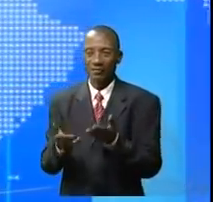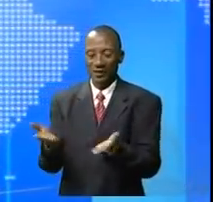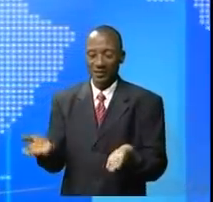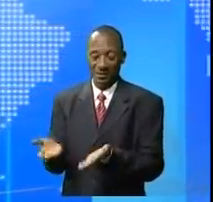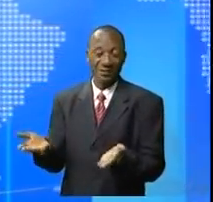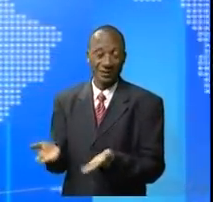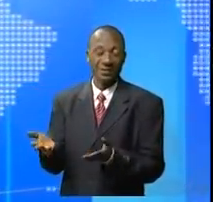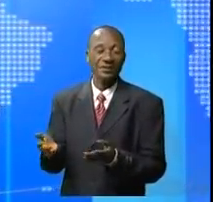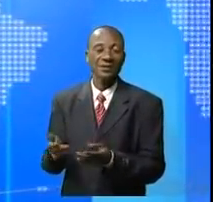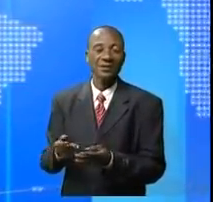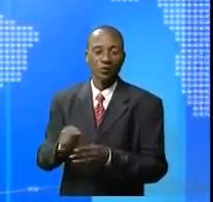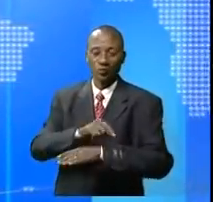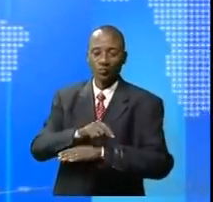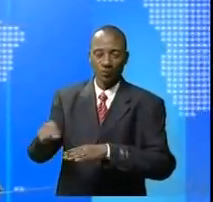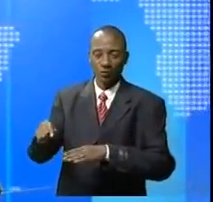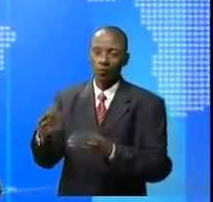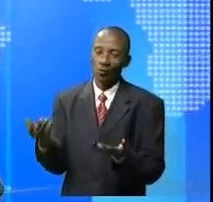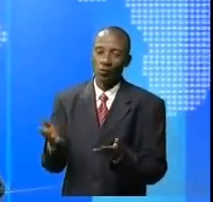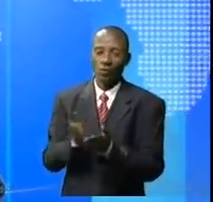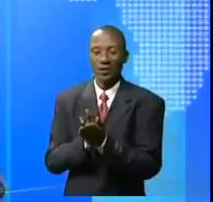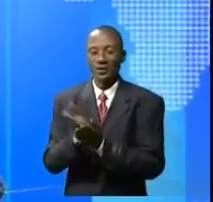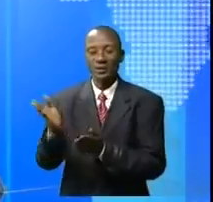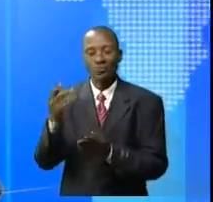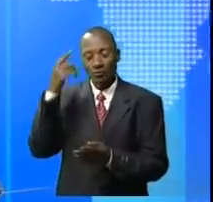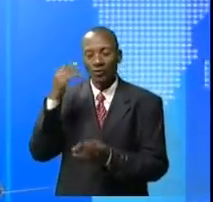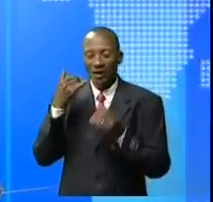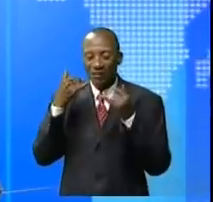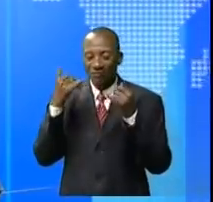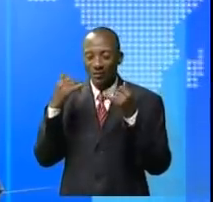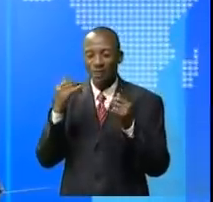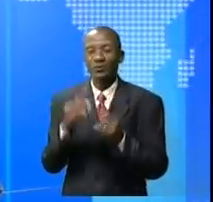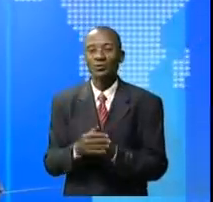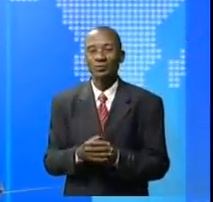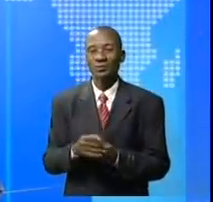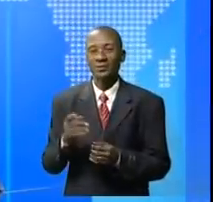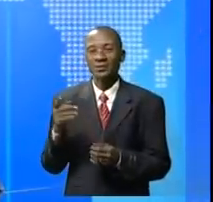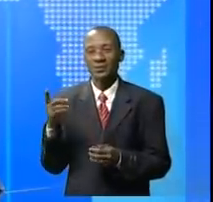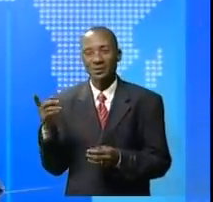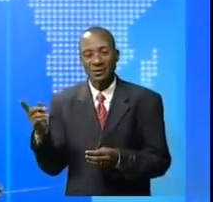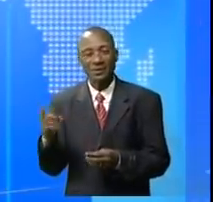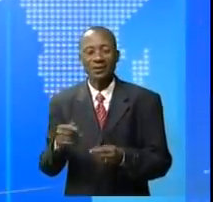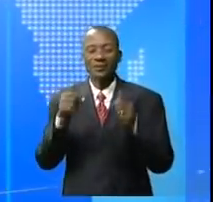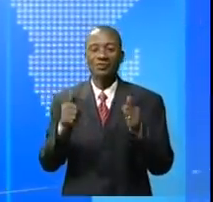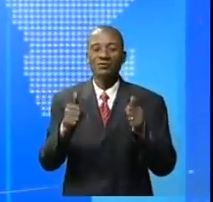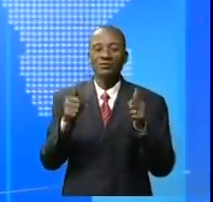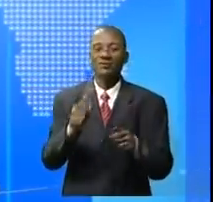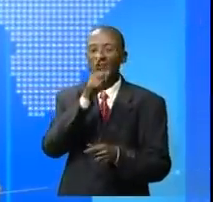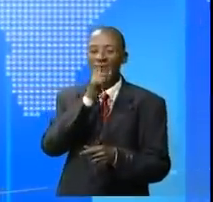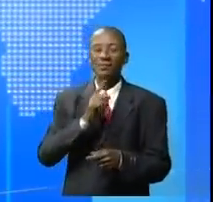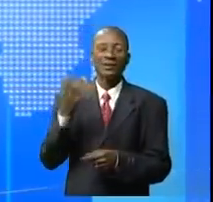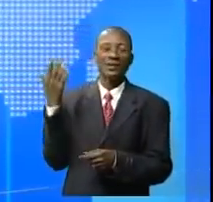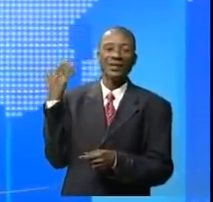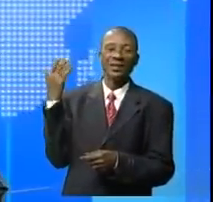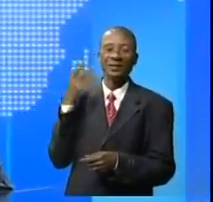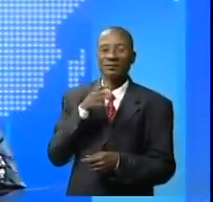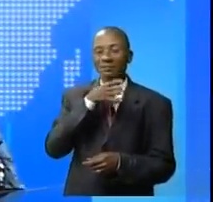des informations télévisées qui vient de rompre avec le célibat. Après avoir régularisé avec sa belle famille, c'est-à-dire